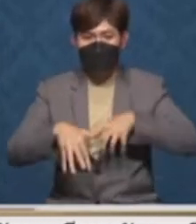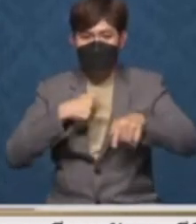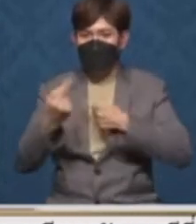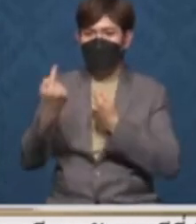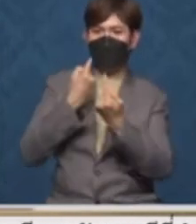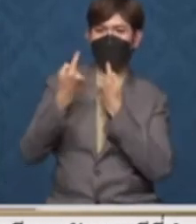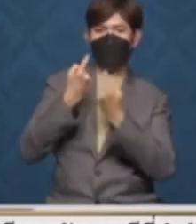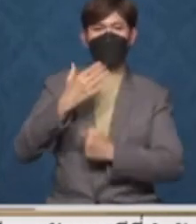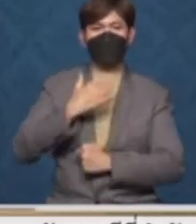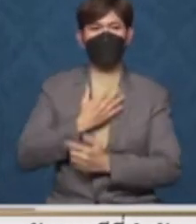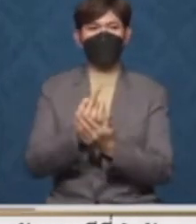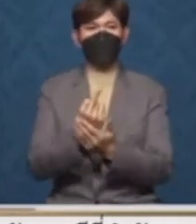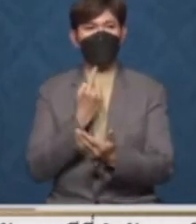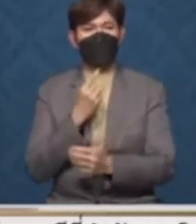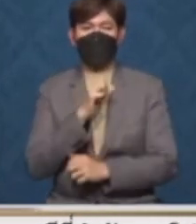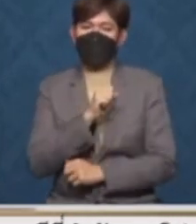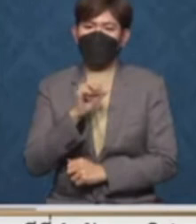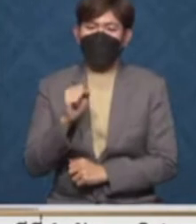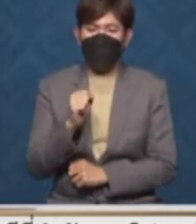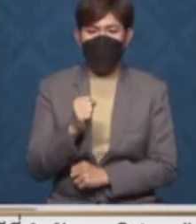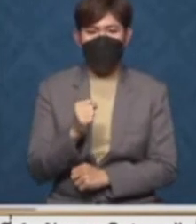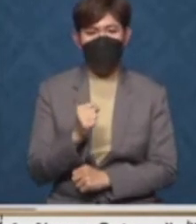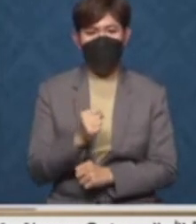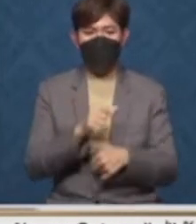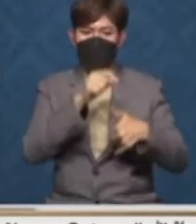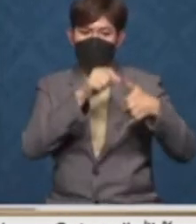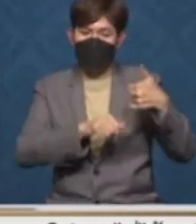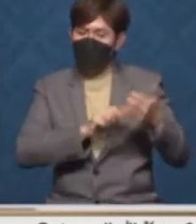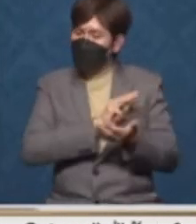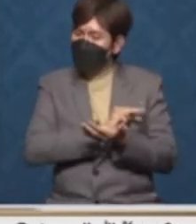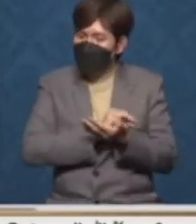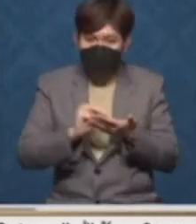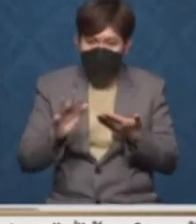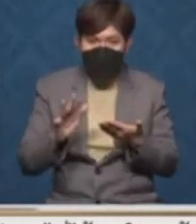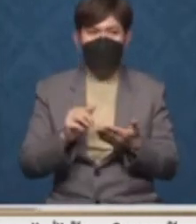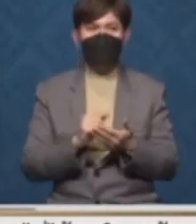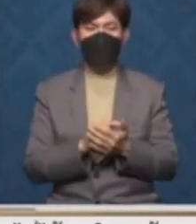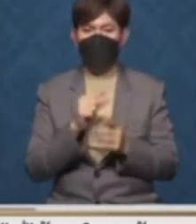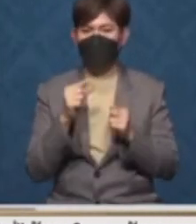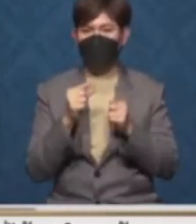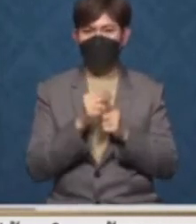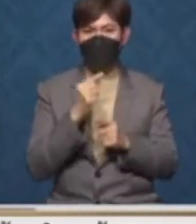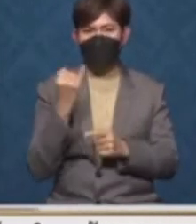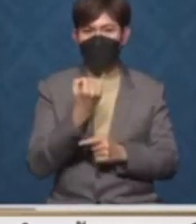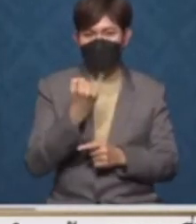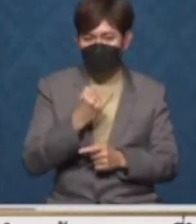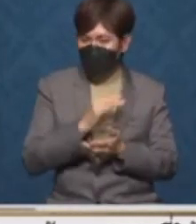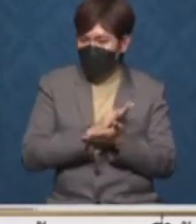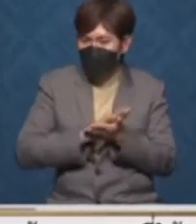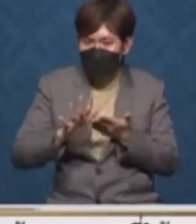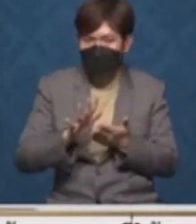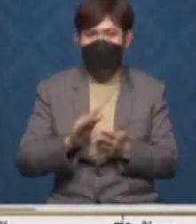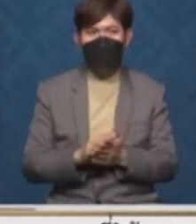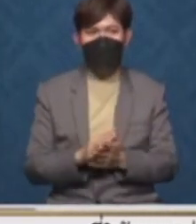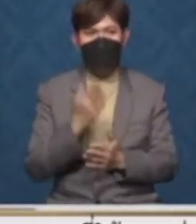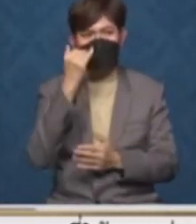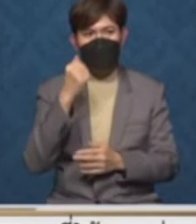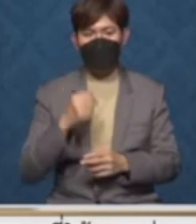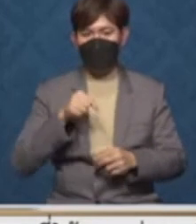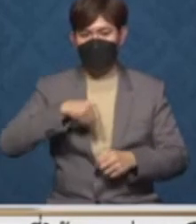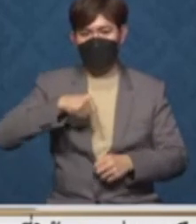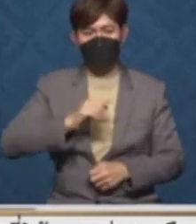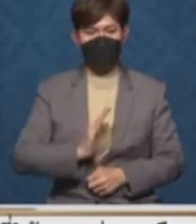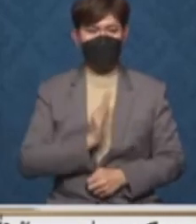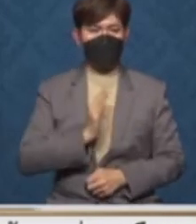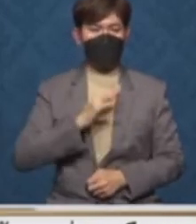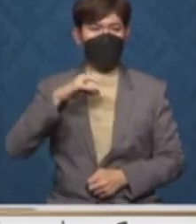ครับว่าเป็นผู้แทนที่ไม่มีกริยามารยาทใช้คำหยาบคายในสภาแห่งนี้ชื่อทรงเกียรติแห่งนี้ครับ